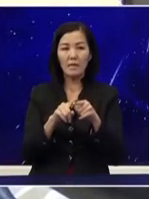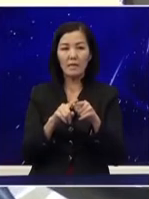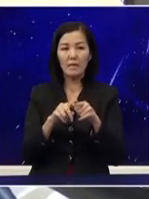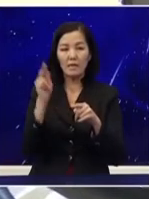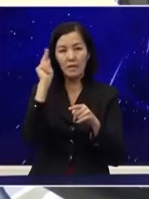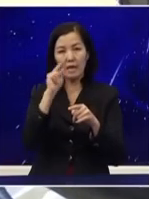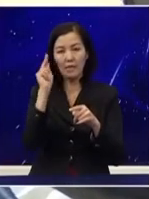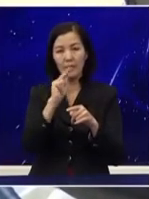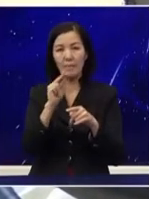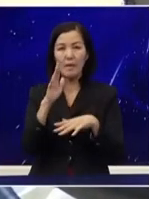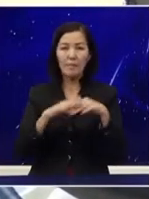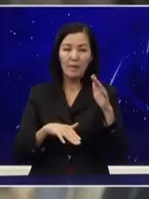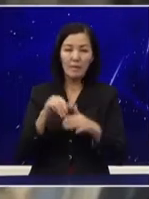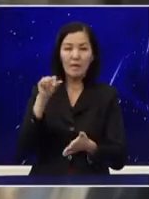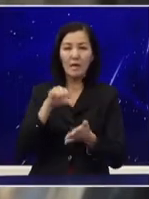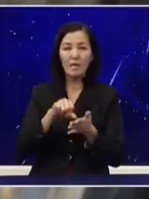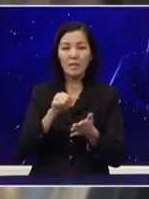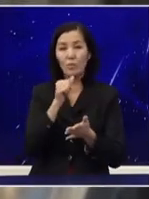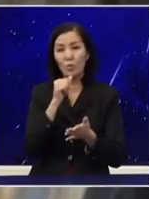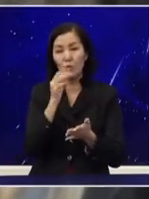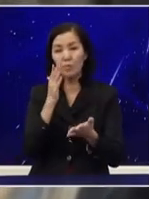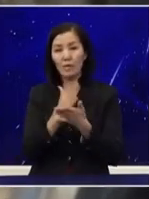дайындап ұядан ұшырудамыз енді. Осы